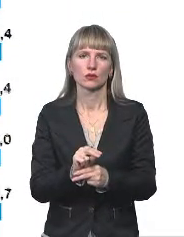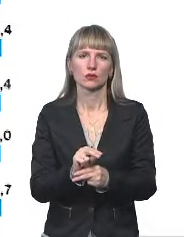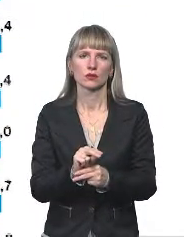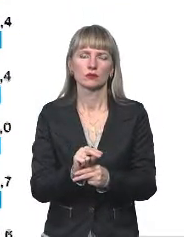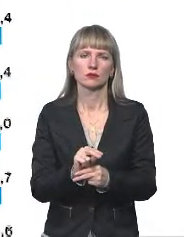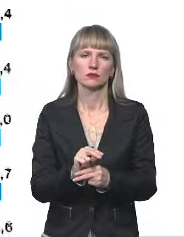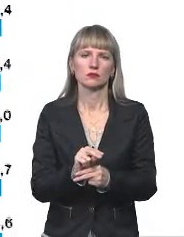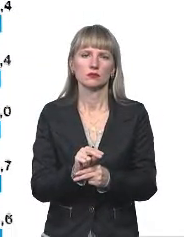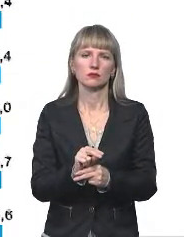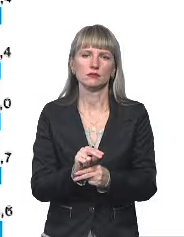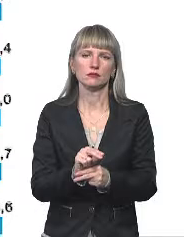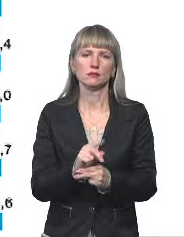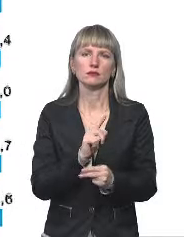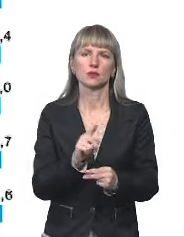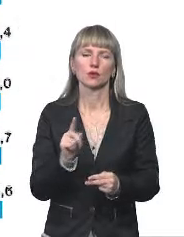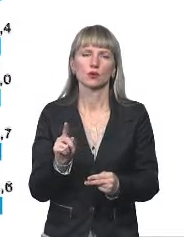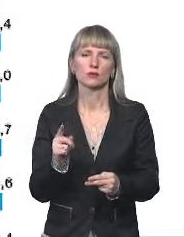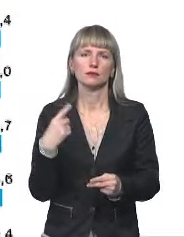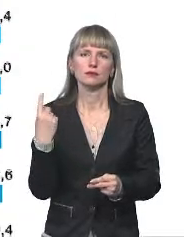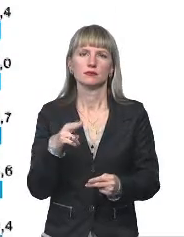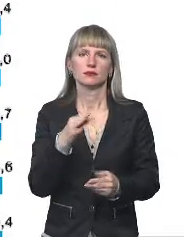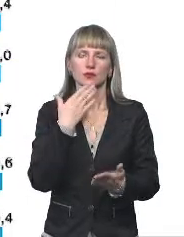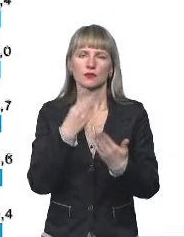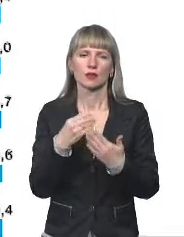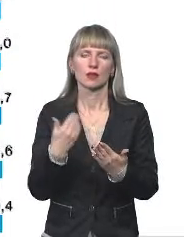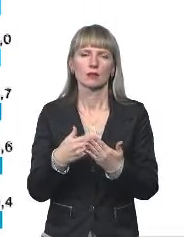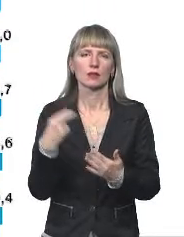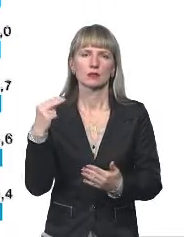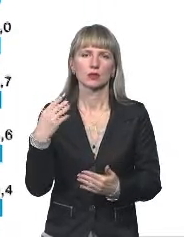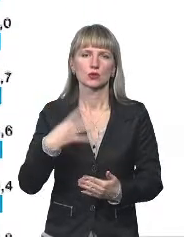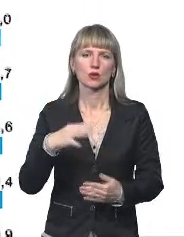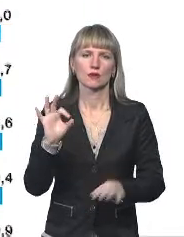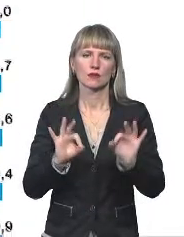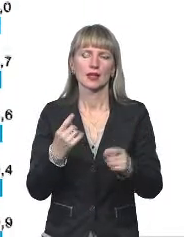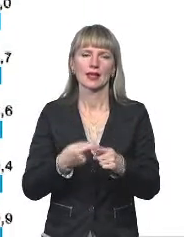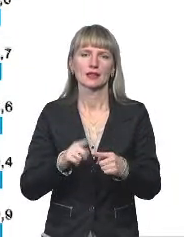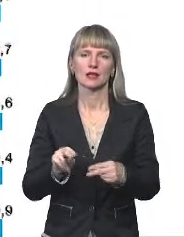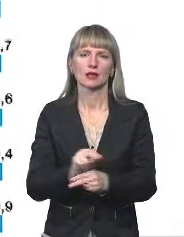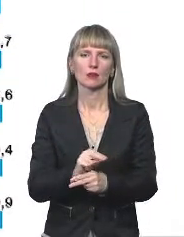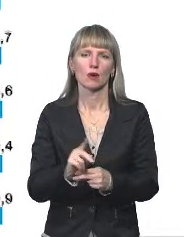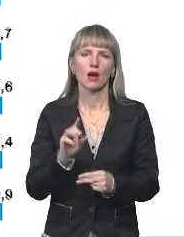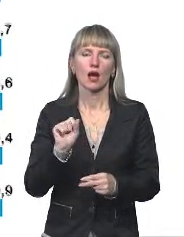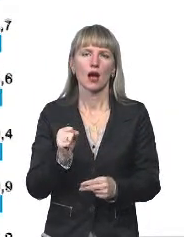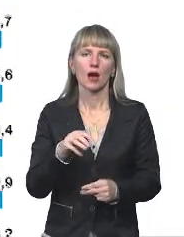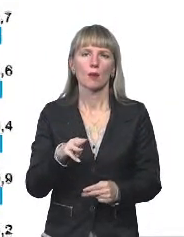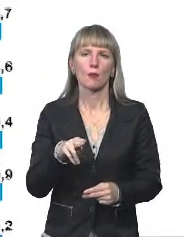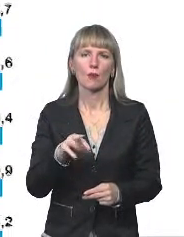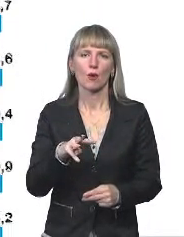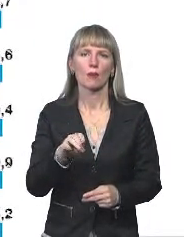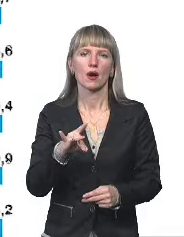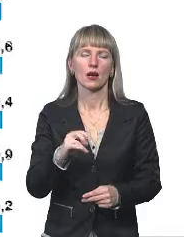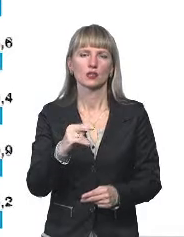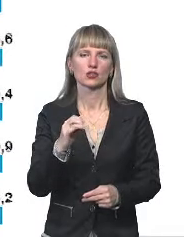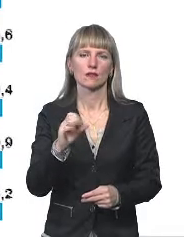от розсуд. Кожна область от по-своєму. Запорізька, наприклад, 40% – це ремонти. А помаранчевий